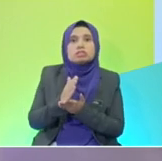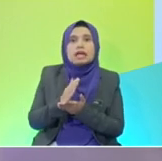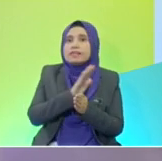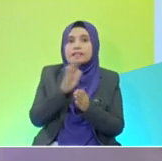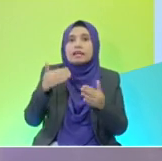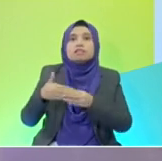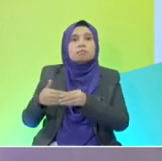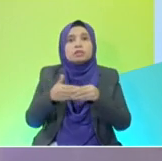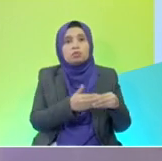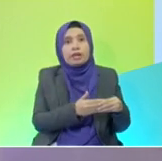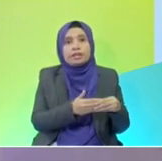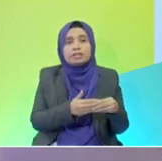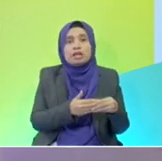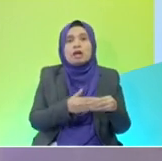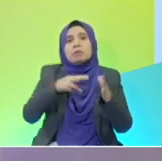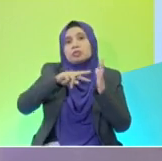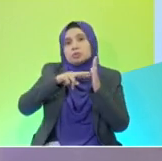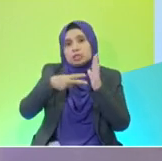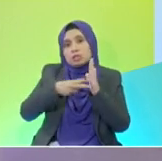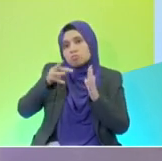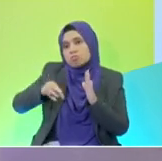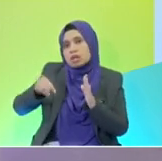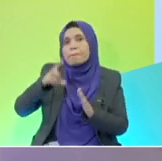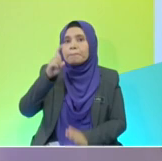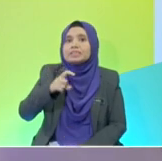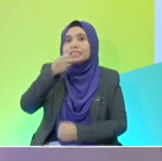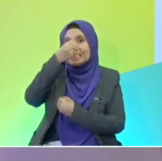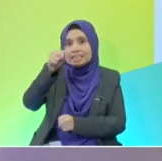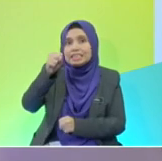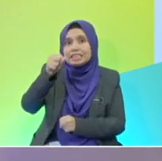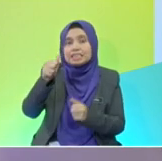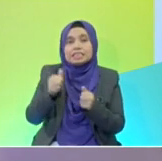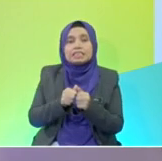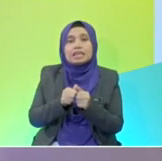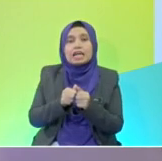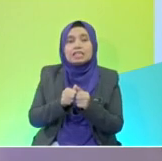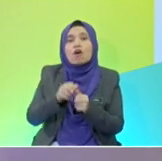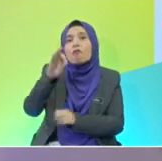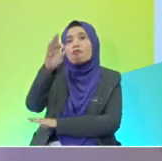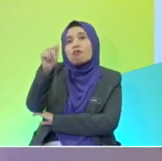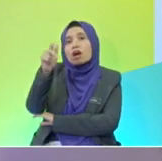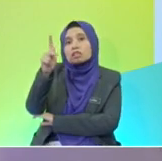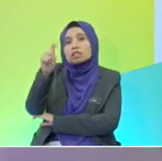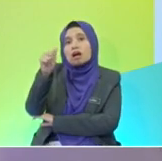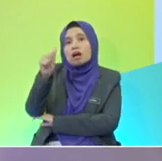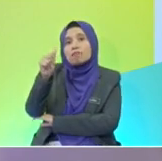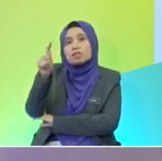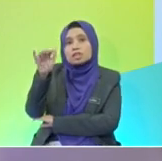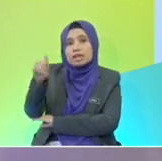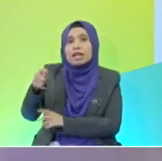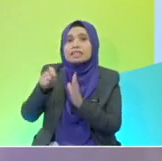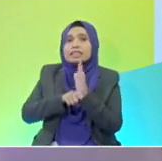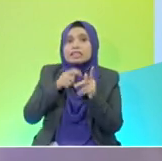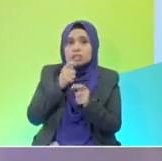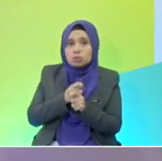panduan untuk menjawab maknanya murid belum bisa dia dengan fakta-fakta yang tertentu contoh di sini nanti kan 5